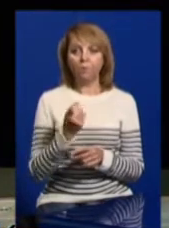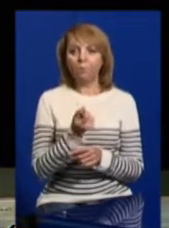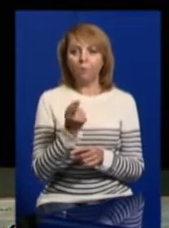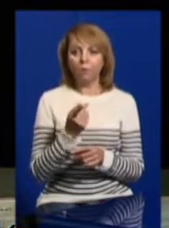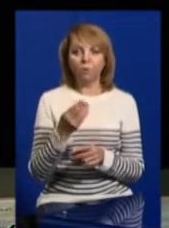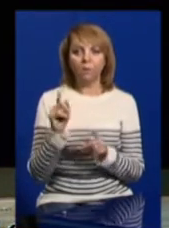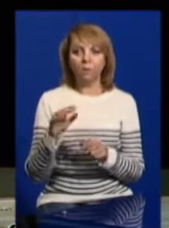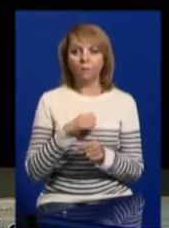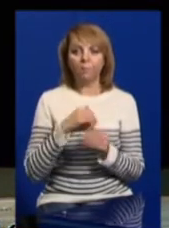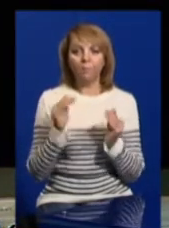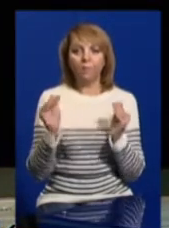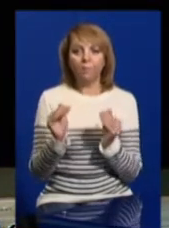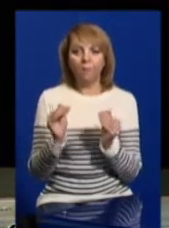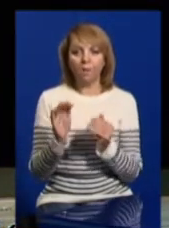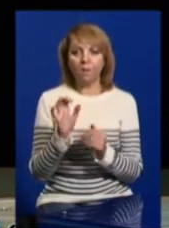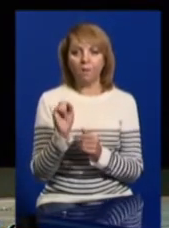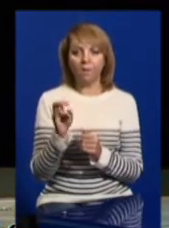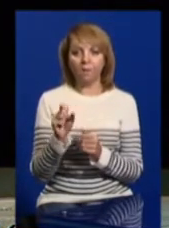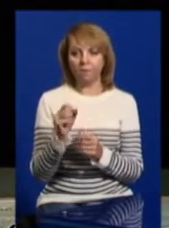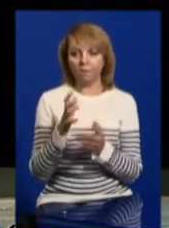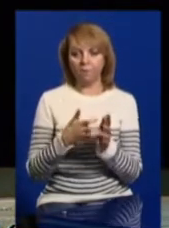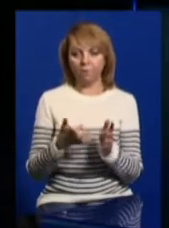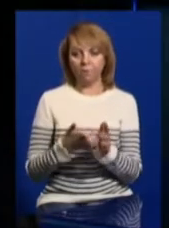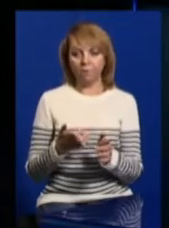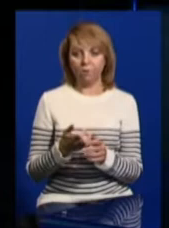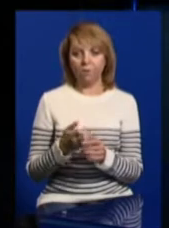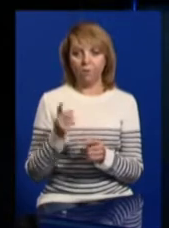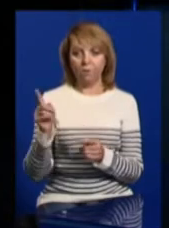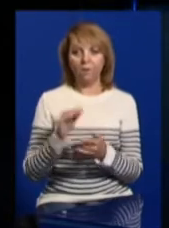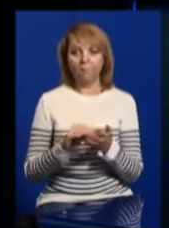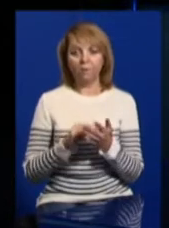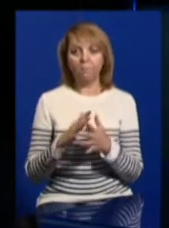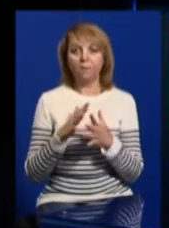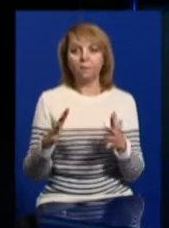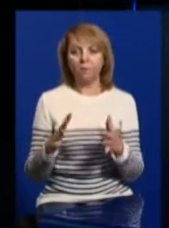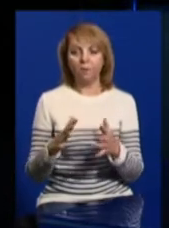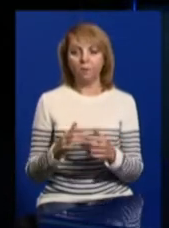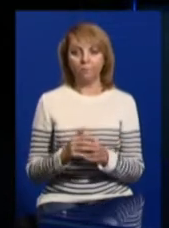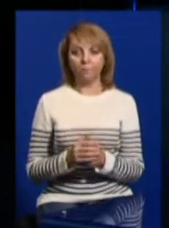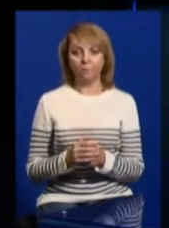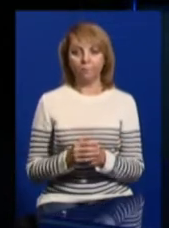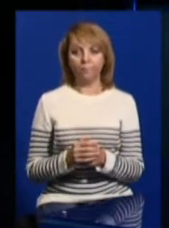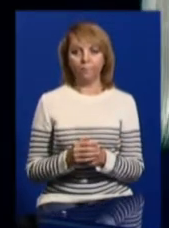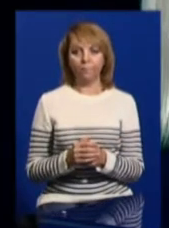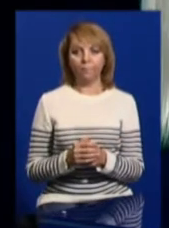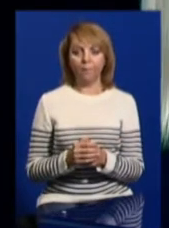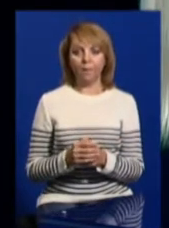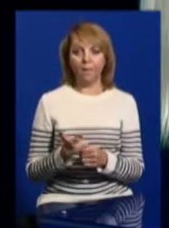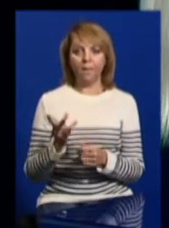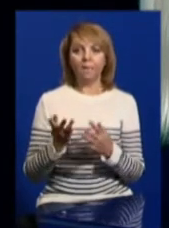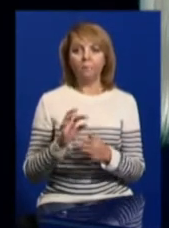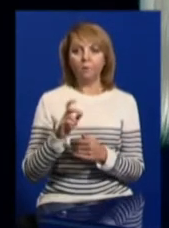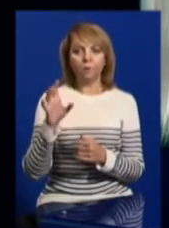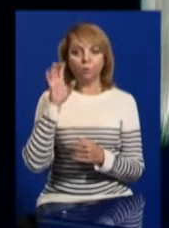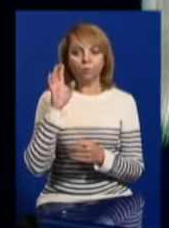навіть для самого мінімального аналізу не вистачить. А вона написала максимальний практично. Тобто, якби заслухали